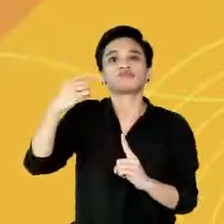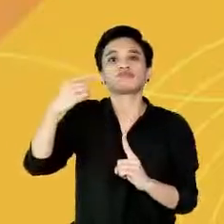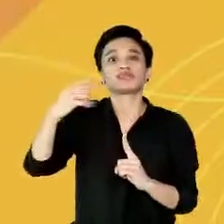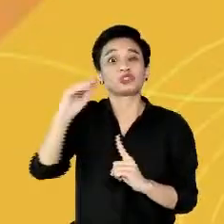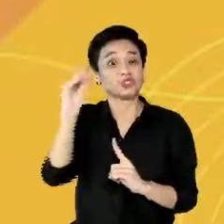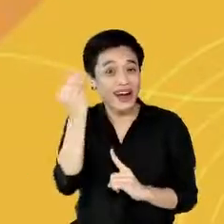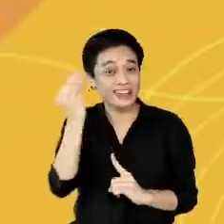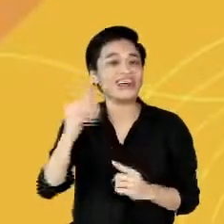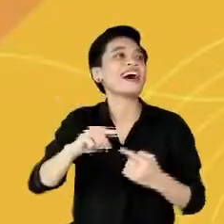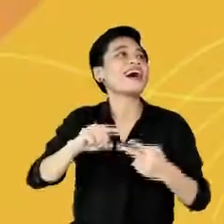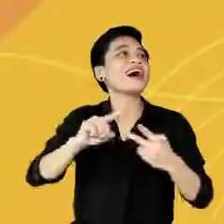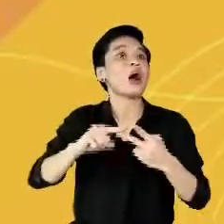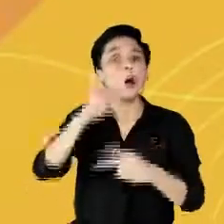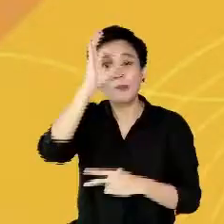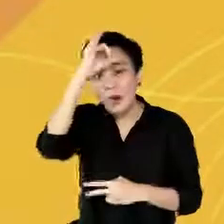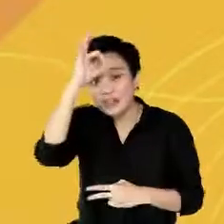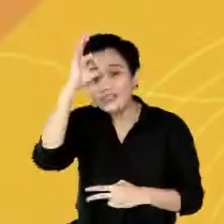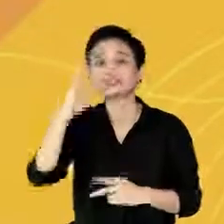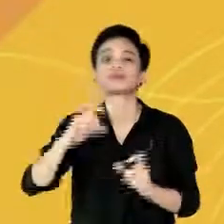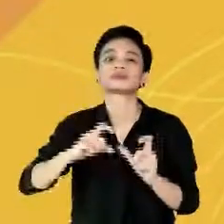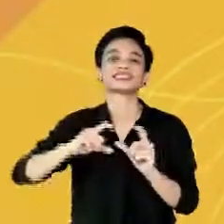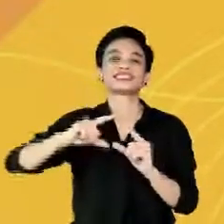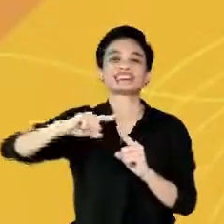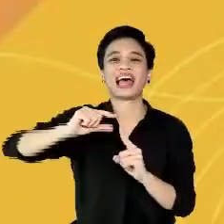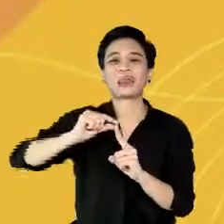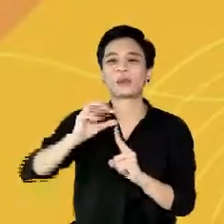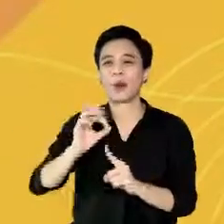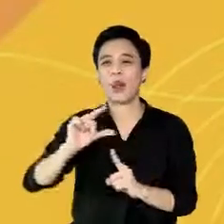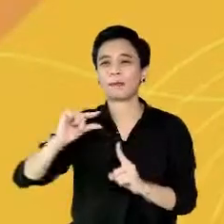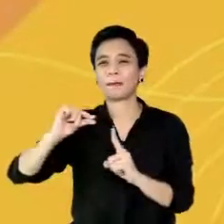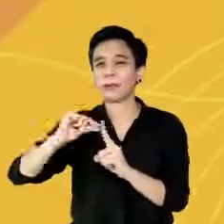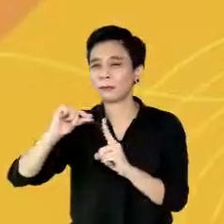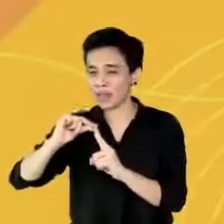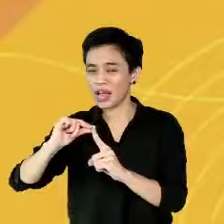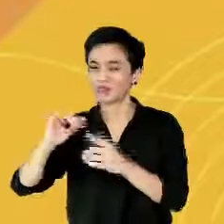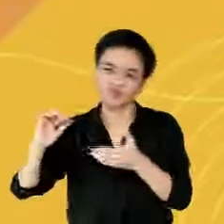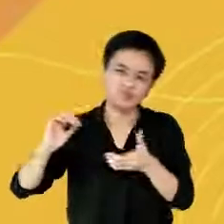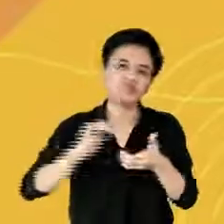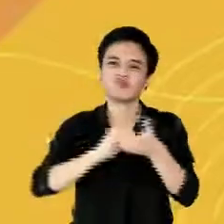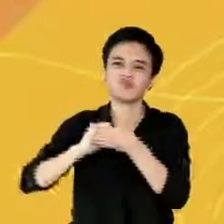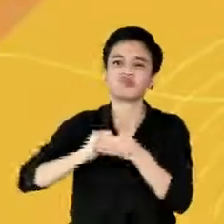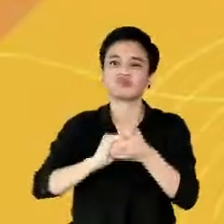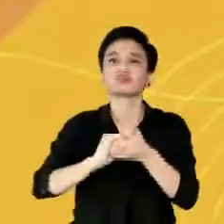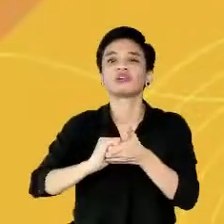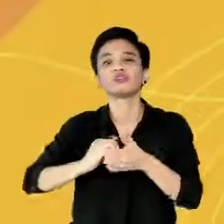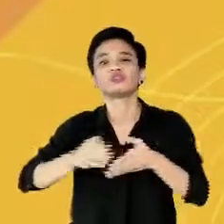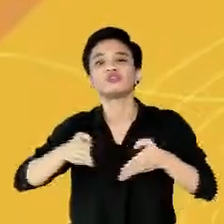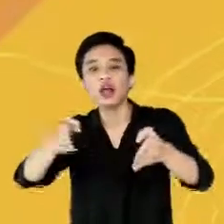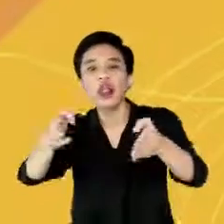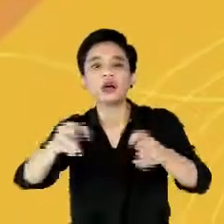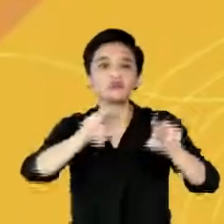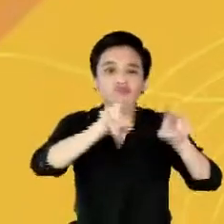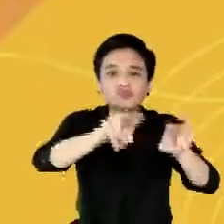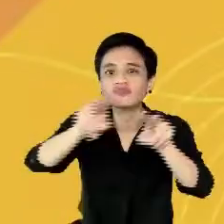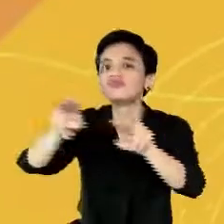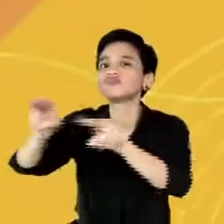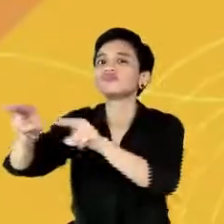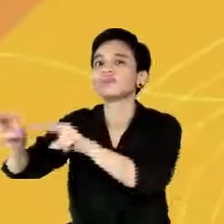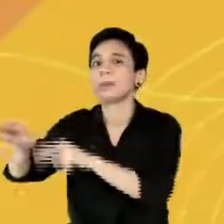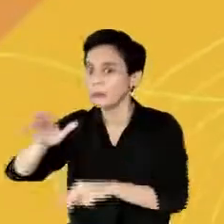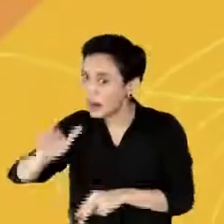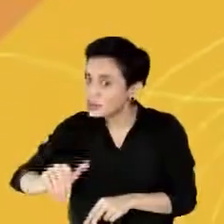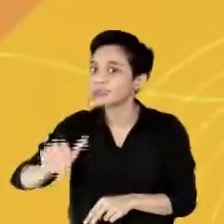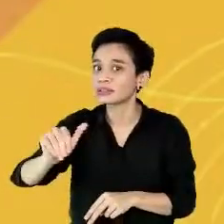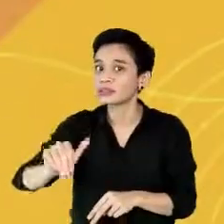Kemudian dari pihak kepolisian untuk melakukan beberapa kali pemantauan dilapangan kemampuan ini sudah banyak sekali